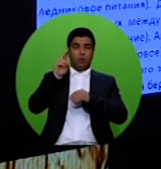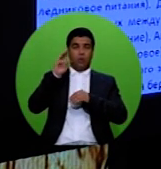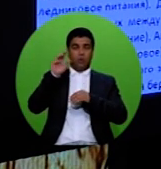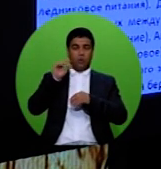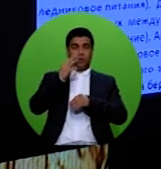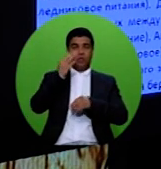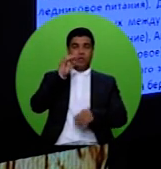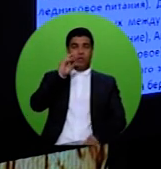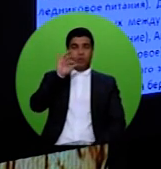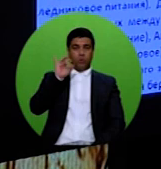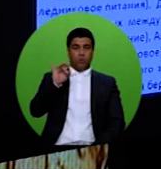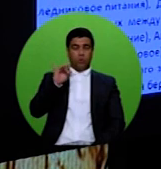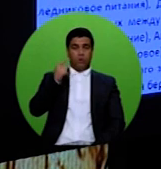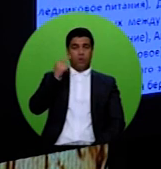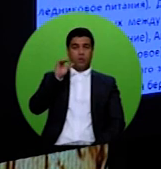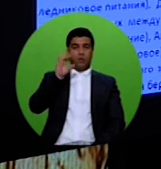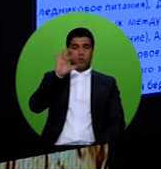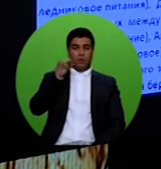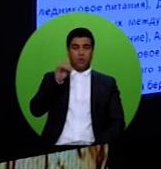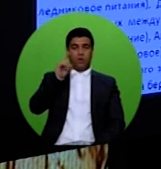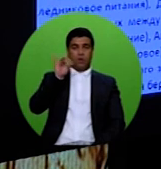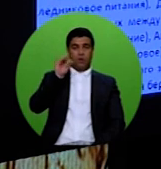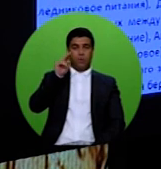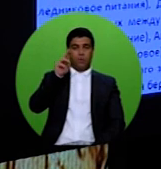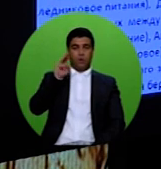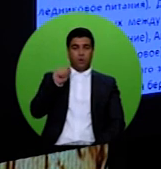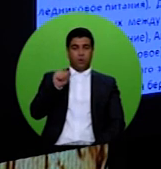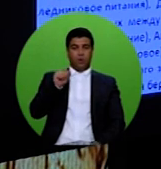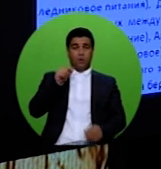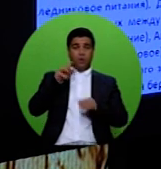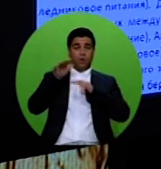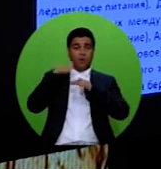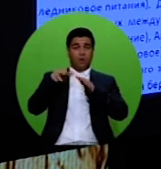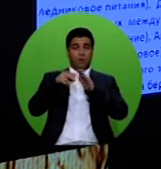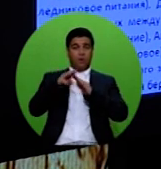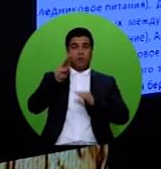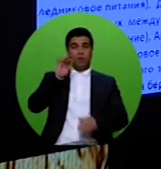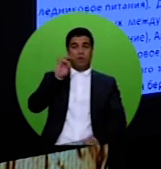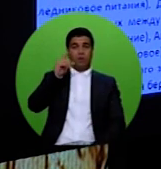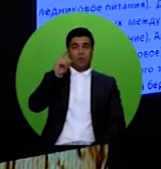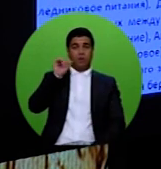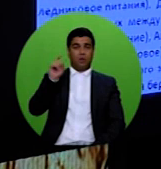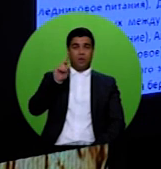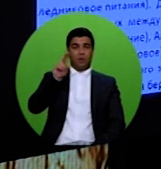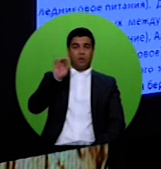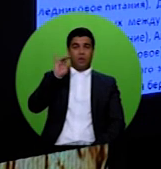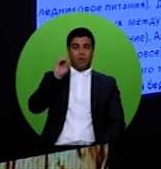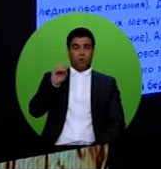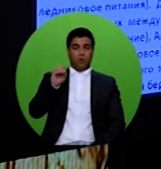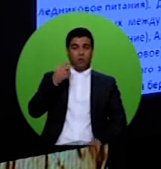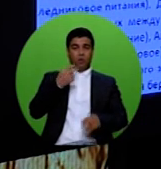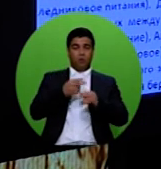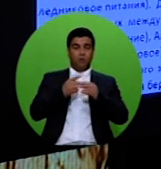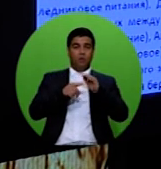и Шердор, Гиссарского хребта. Река Танхас-Дарья берет начало